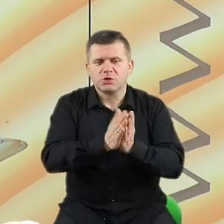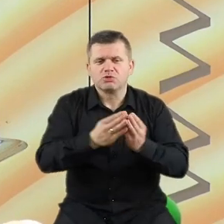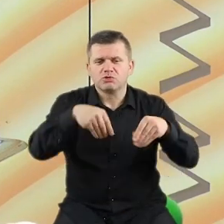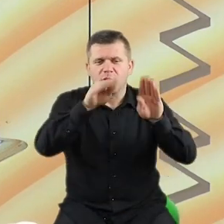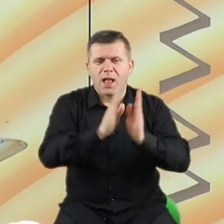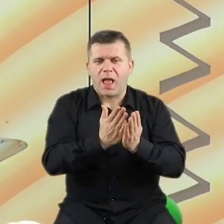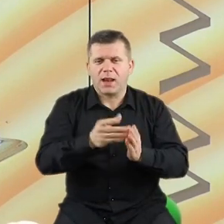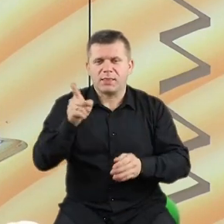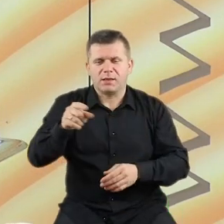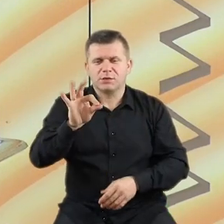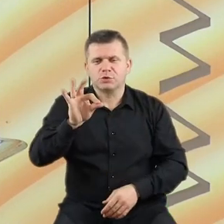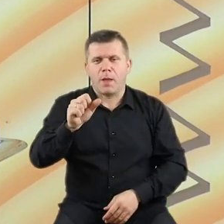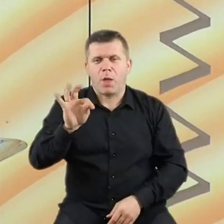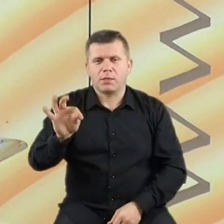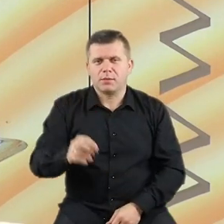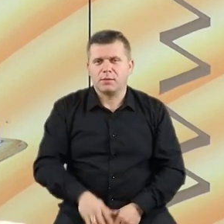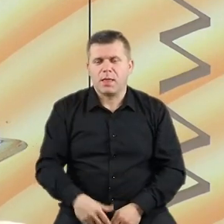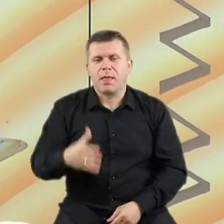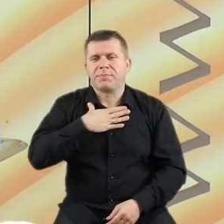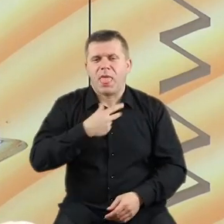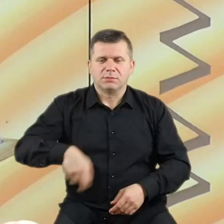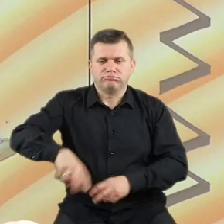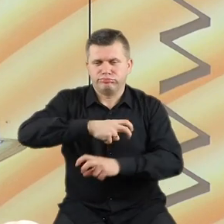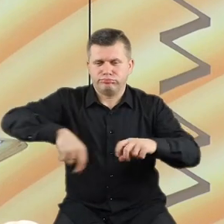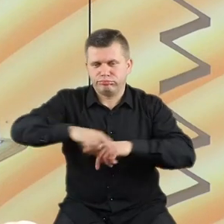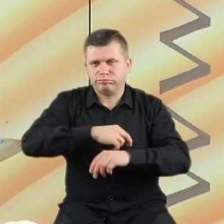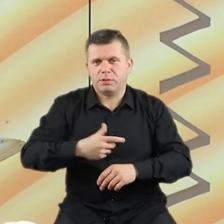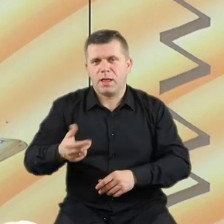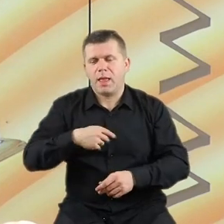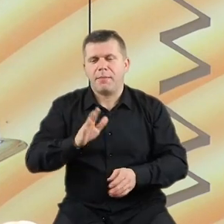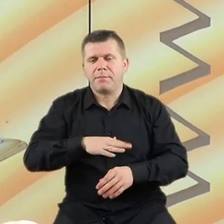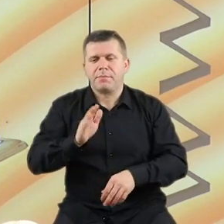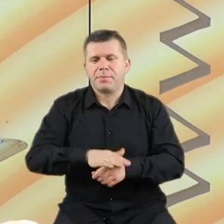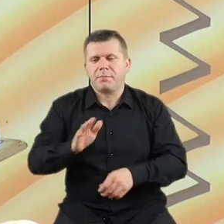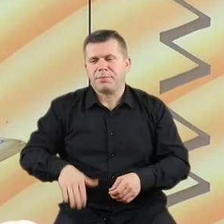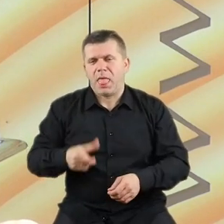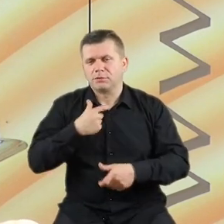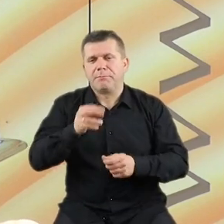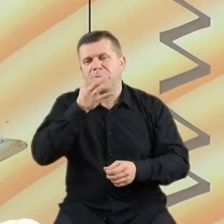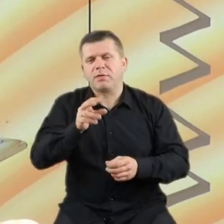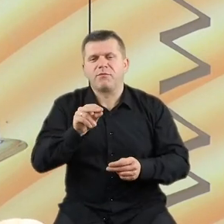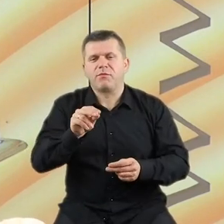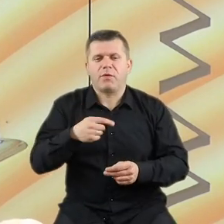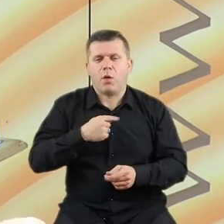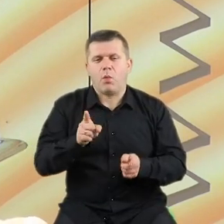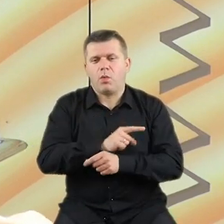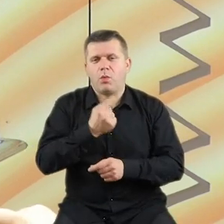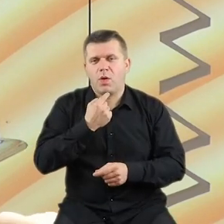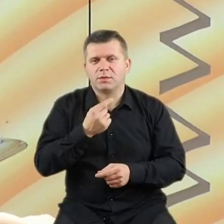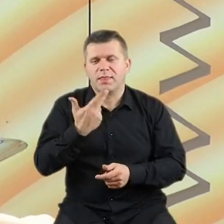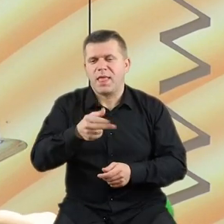Słowa w Sopocie, mój pies między nogami się plącze, biorę go i na przykład psem zadaję pytanie. Oczywiście nie każdemu, bo nie każdy